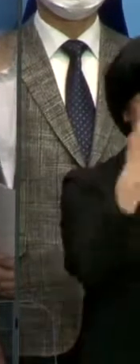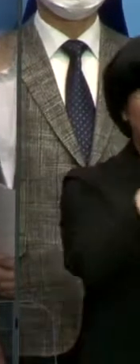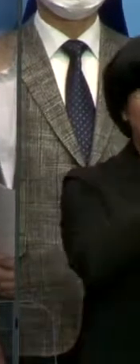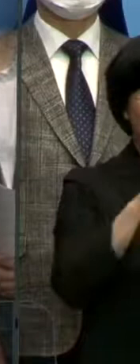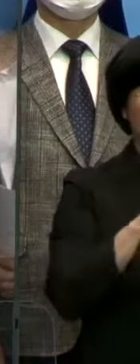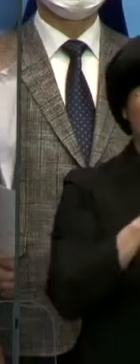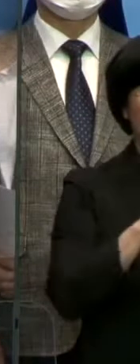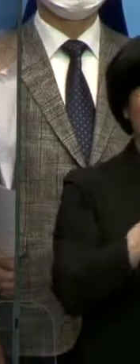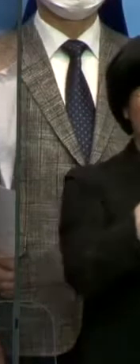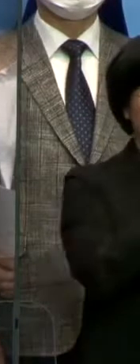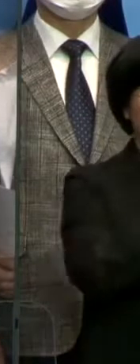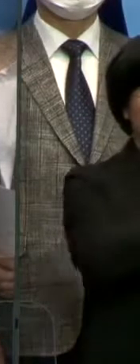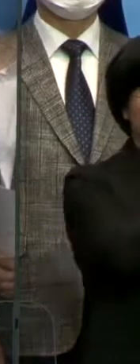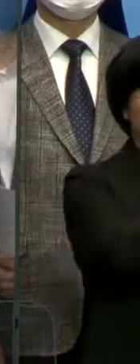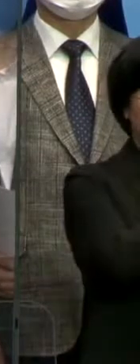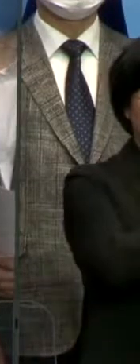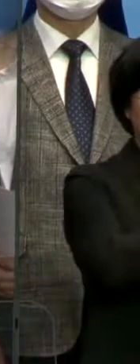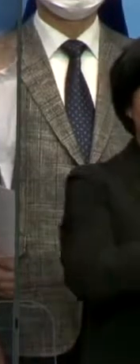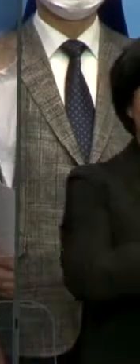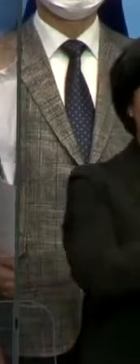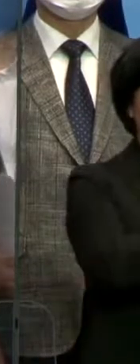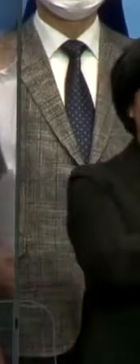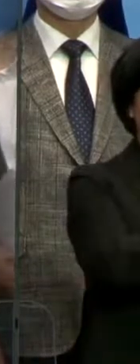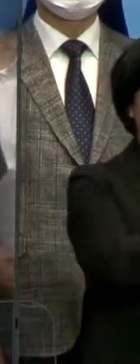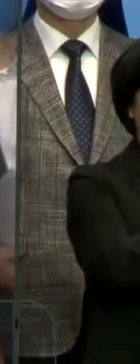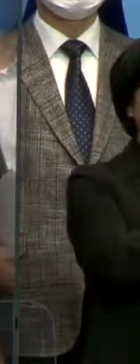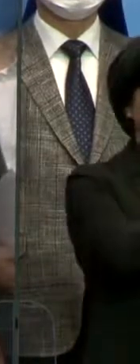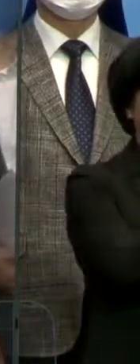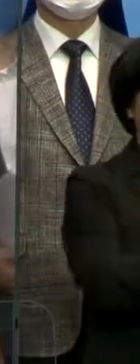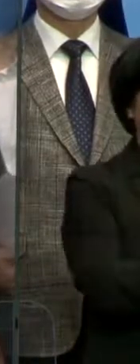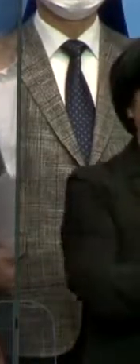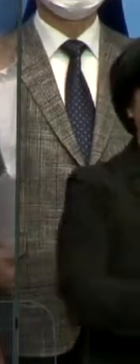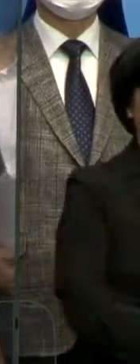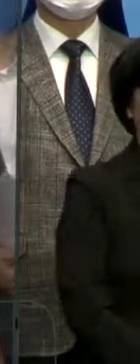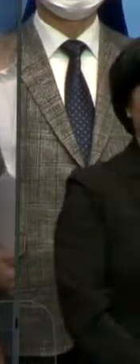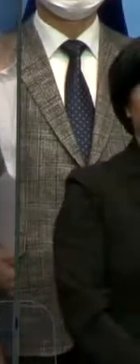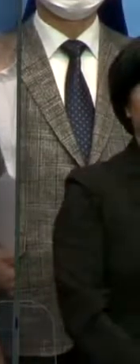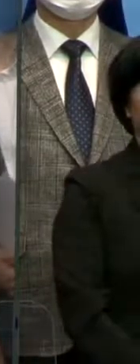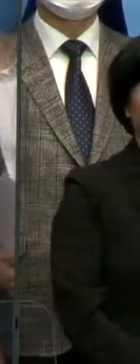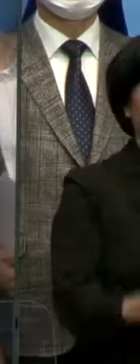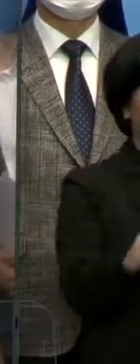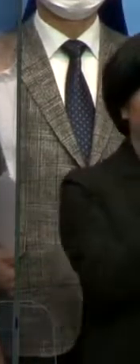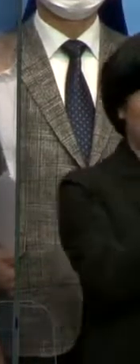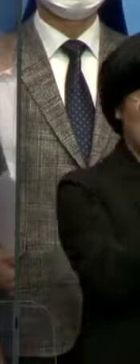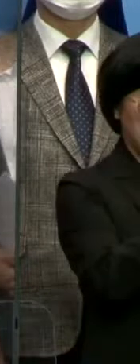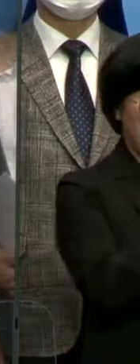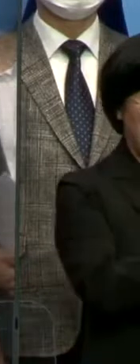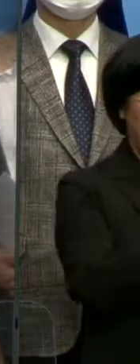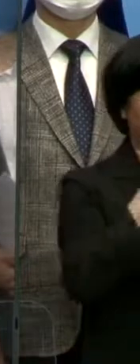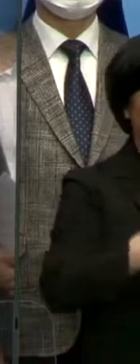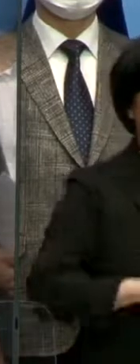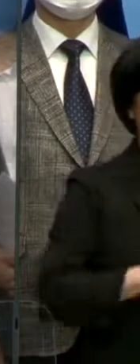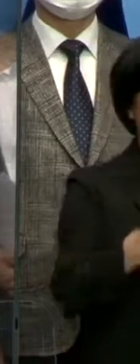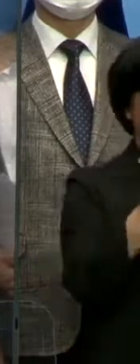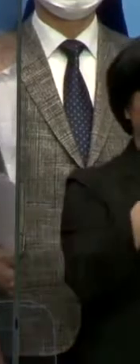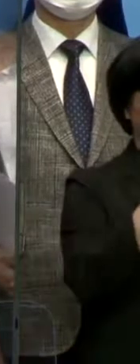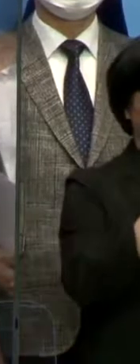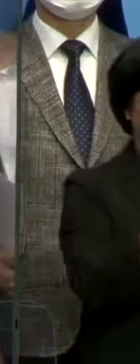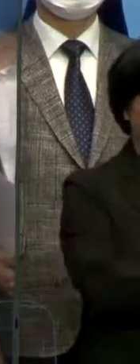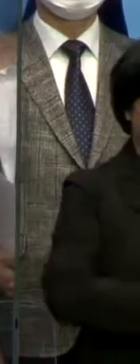보호하는 법안들을 통과할 차례입니다. 저희 더불어민주당의